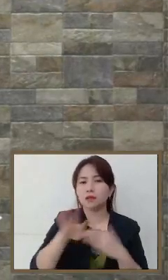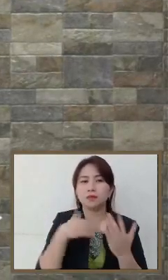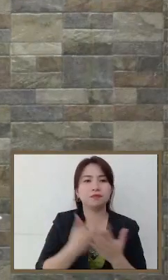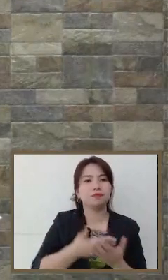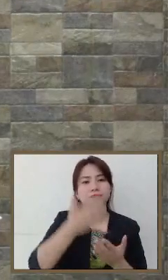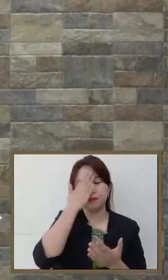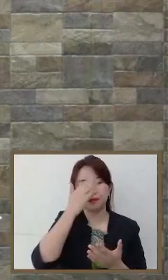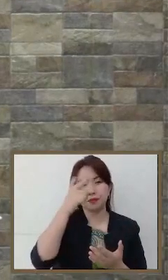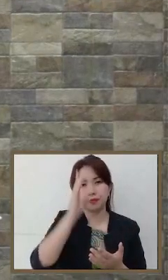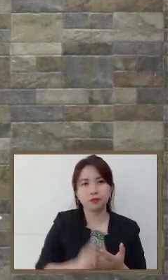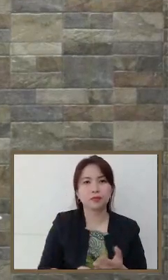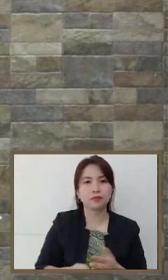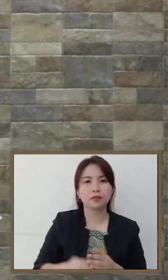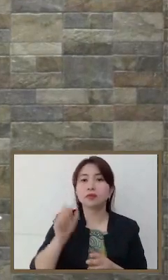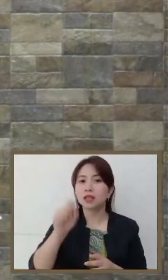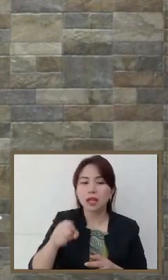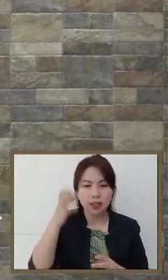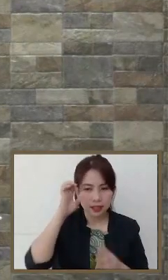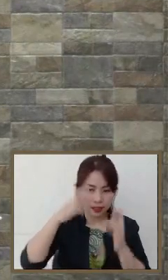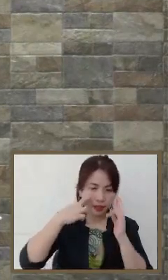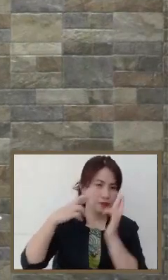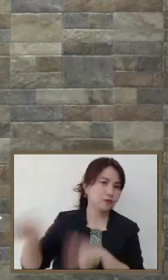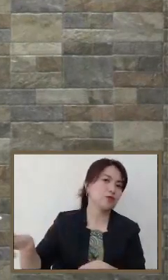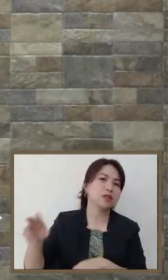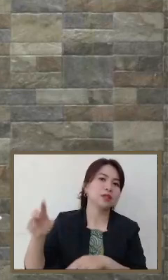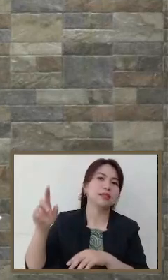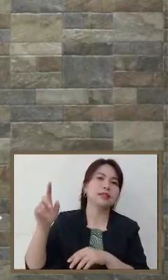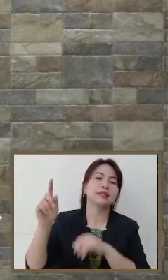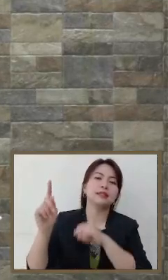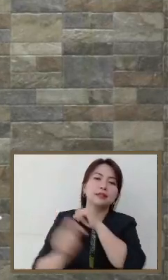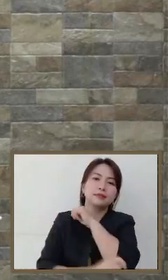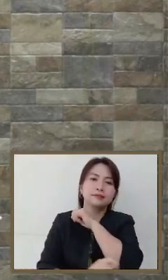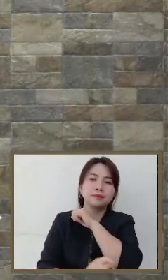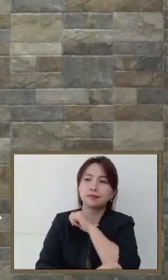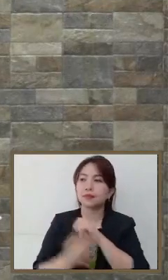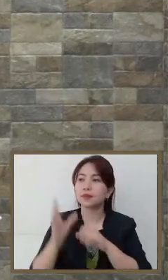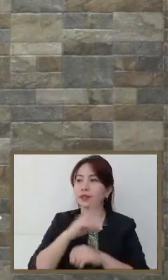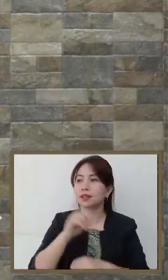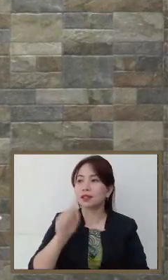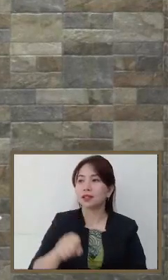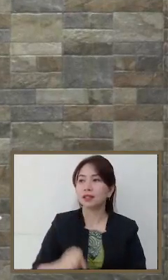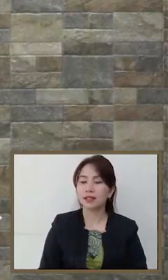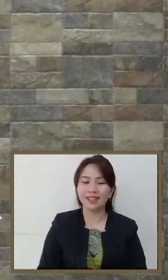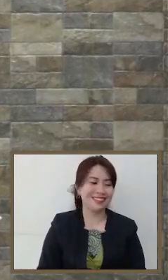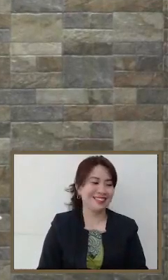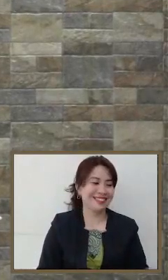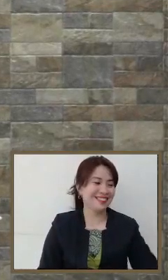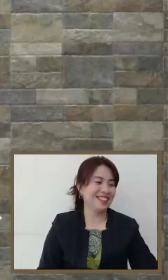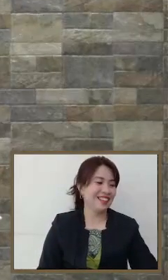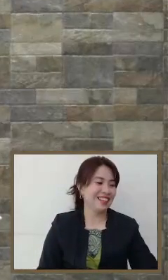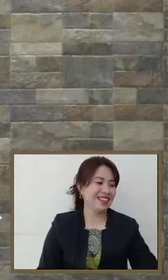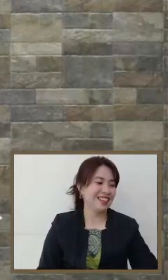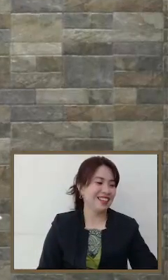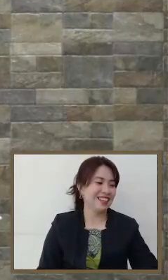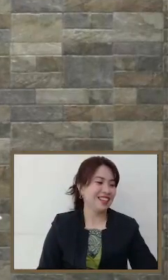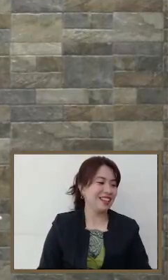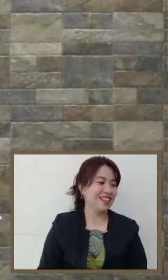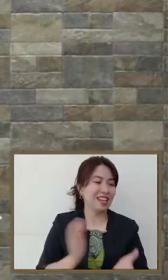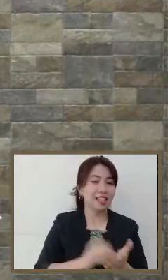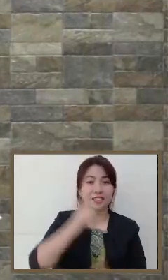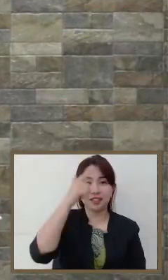kung bakit huse niya ang temptation and number two last maik lang number two po kay magalala God is